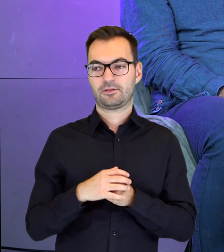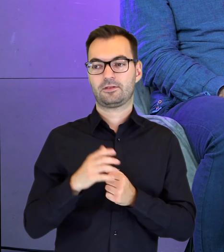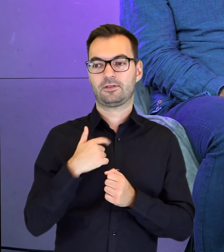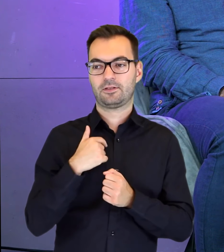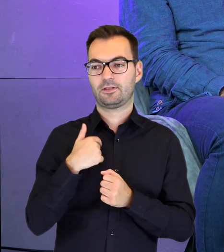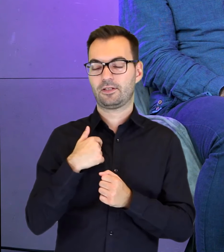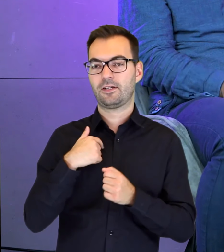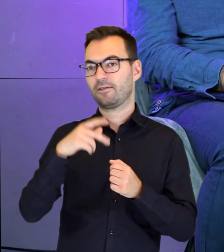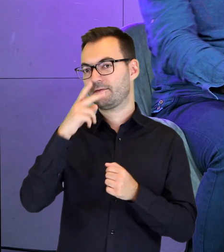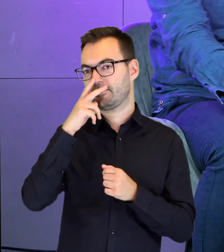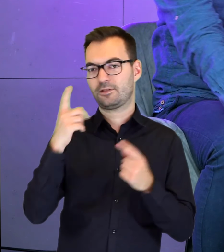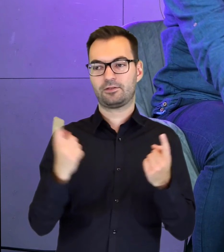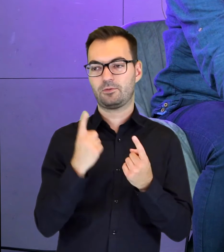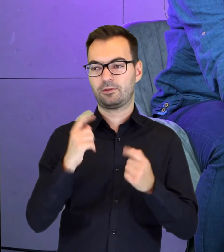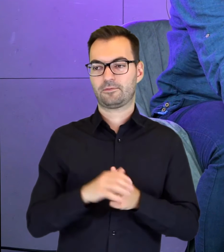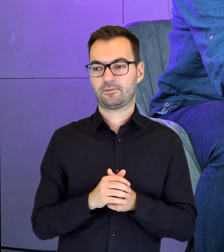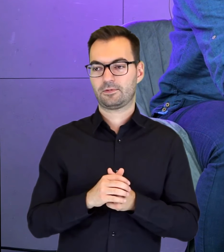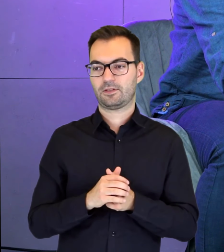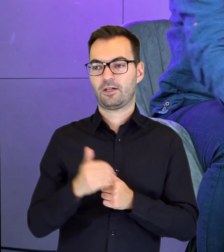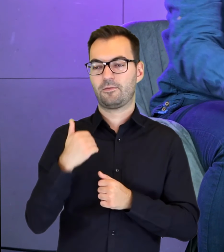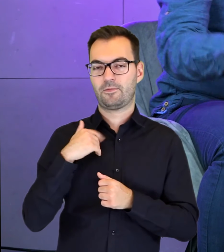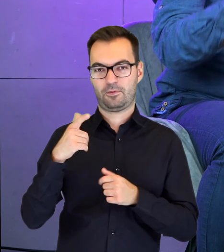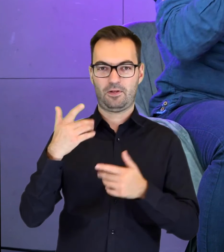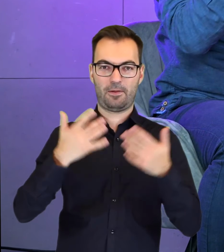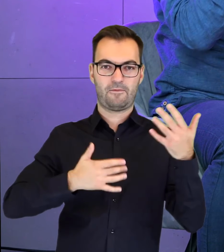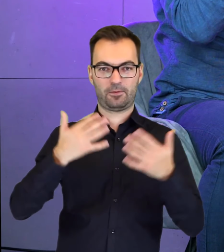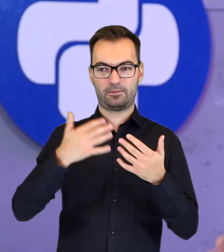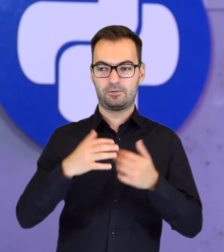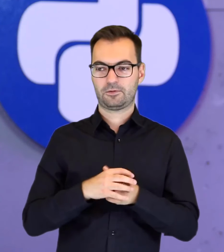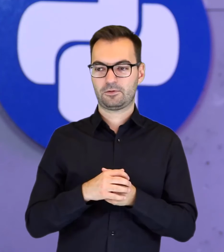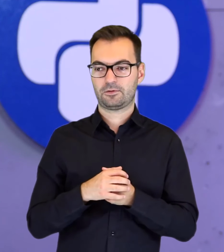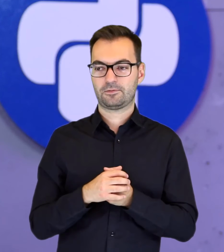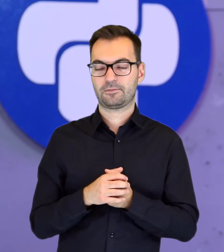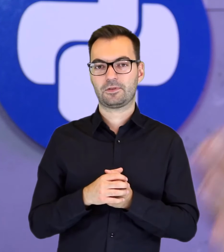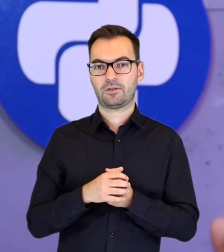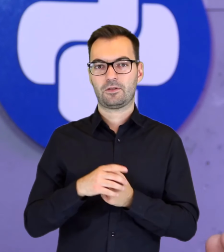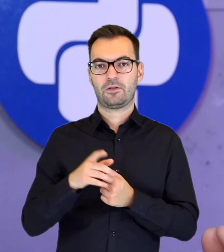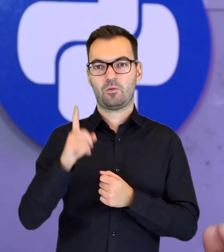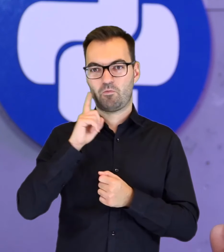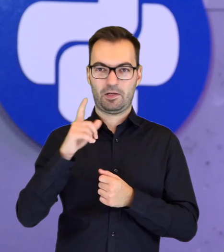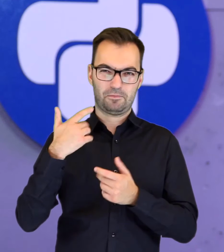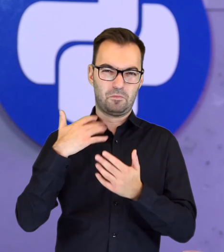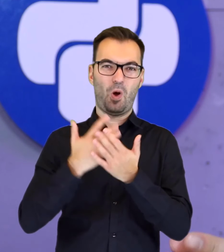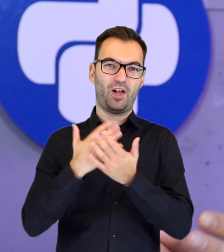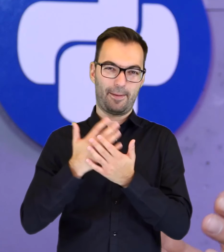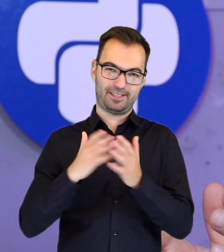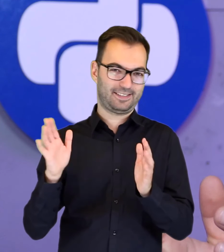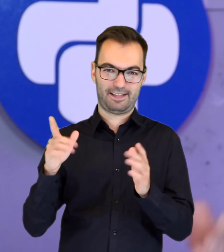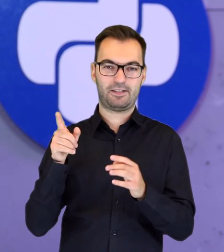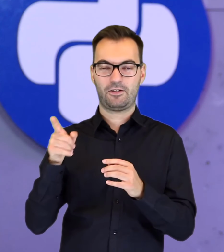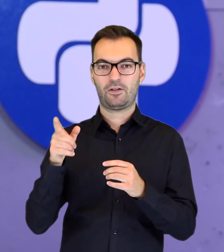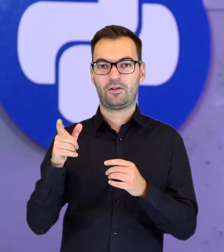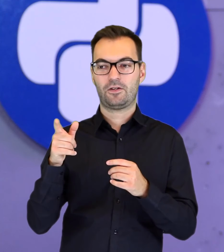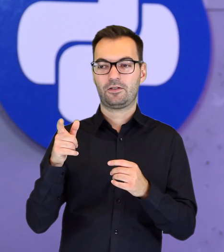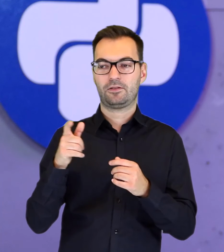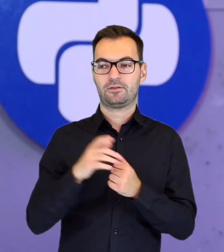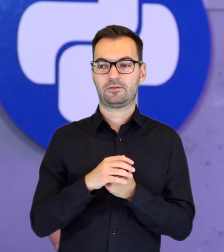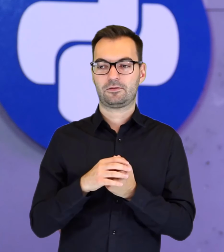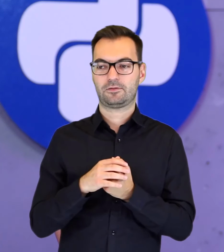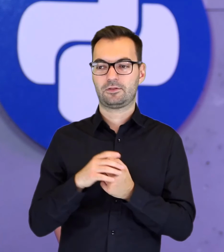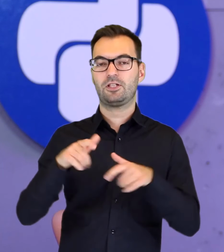przykład skorzystają nie tylko osoby które korzystają z klawiatury tak dalej ja w ogóle się zdążyłem z takim przypadkiem gdzie miałem dewelopera